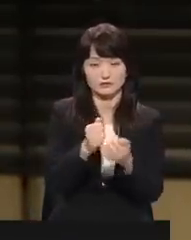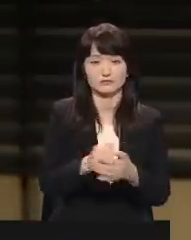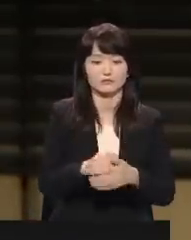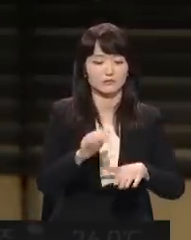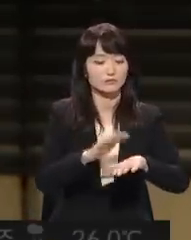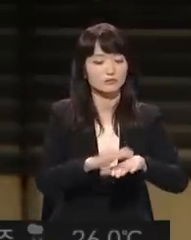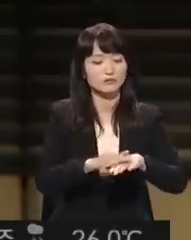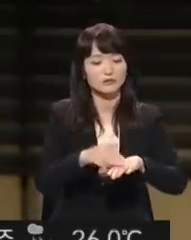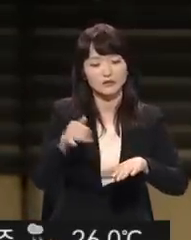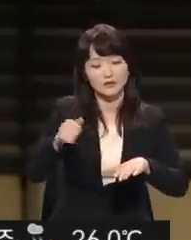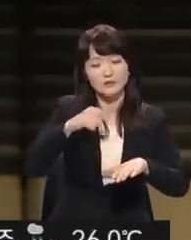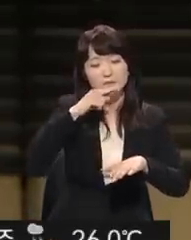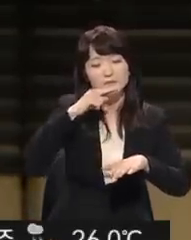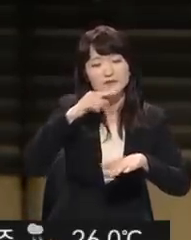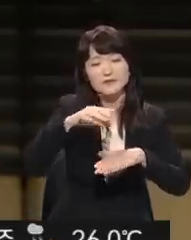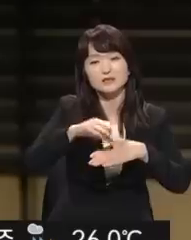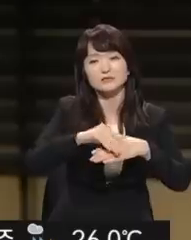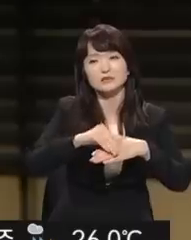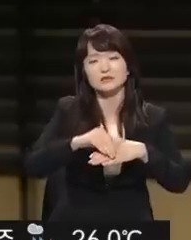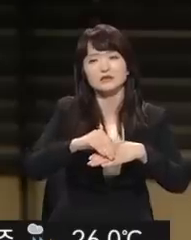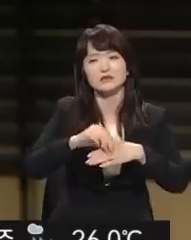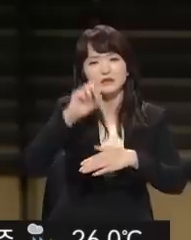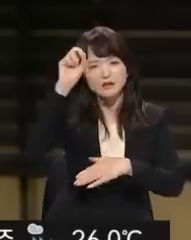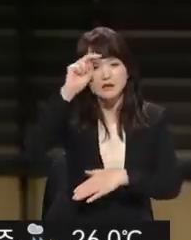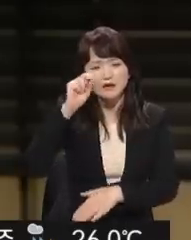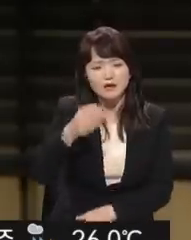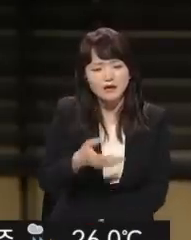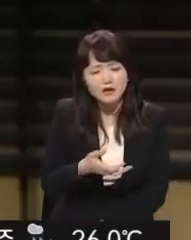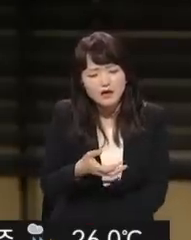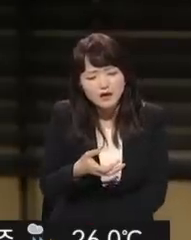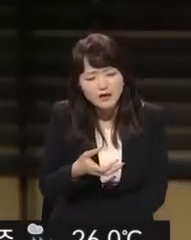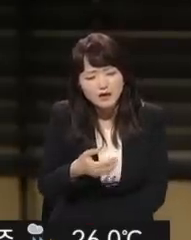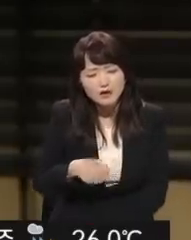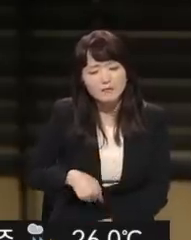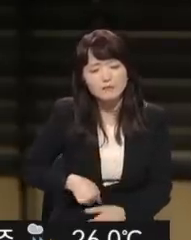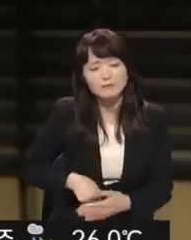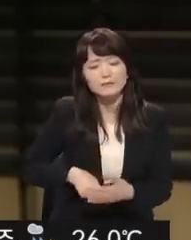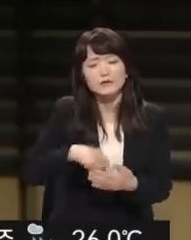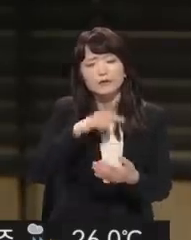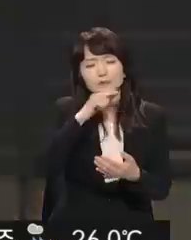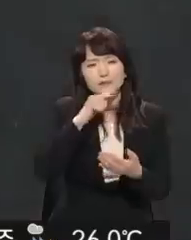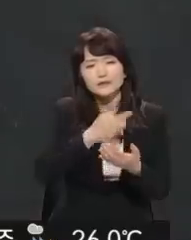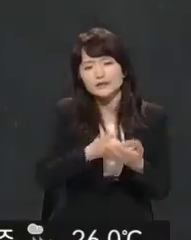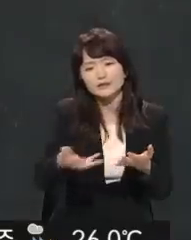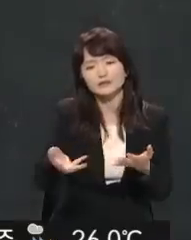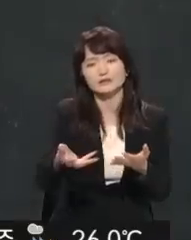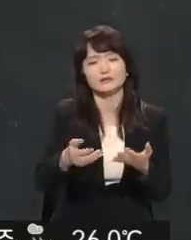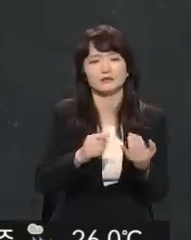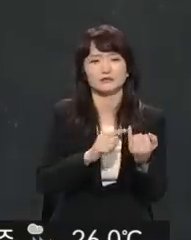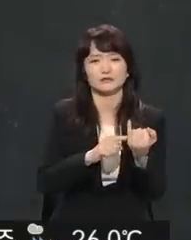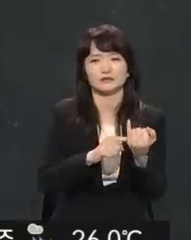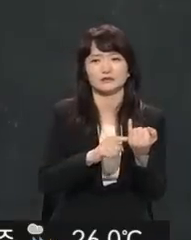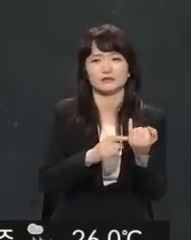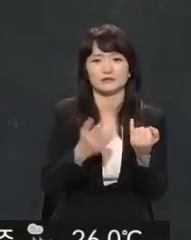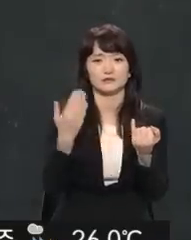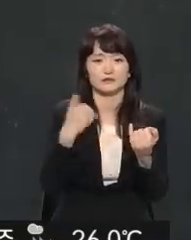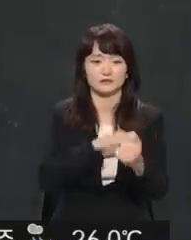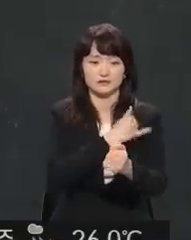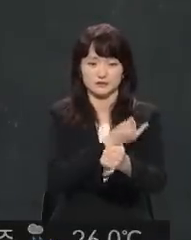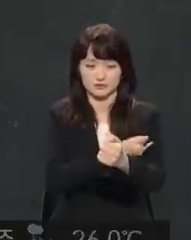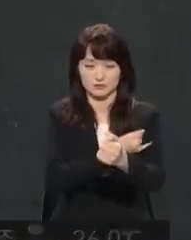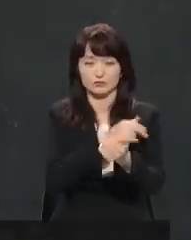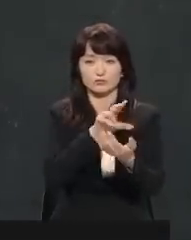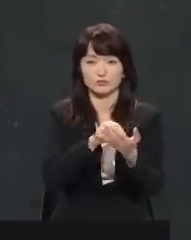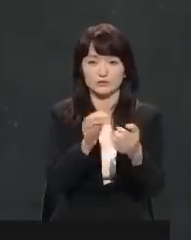핏자국이 있었다는 거 아니에요 근데 갑자기 아프다고 하면서 하야를 해서 그런거다라고 했다는 겁니다 이건 뭐 여성이기 이전에 이거 인권 문제이기 때문에